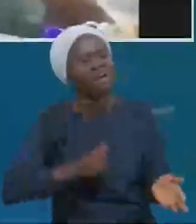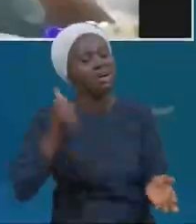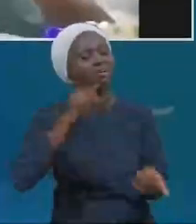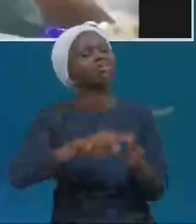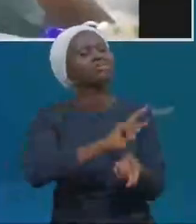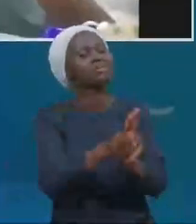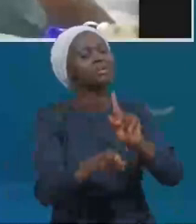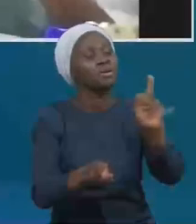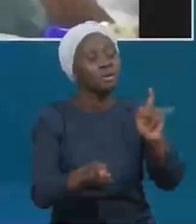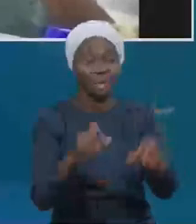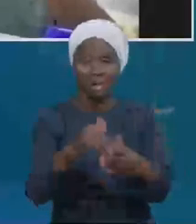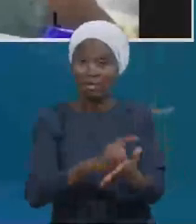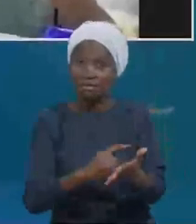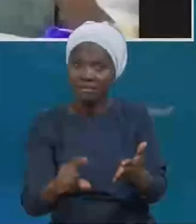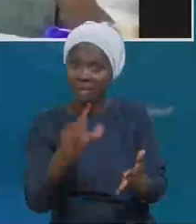verset 31,